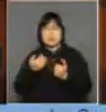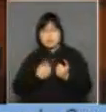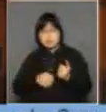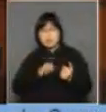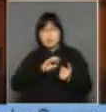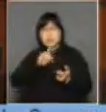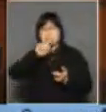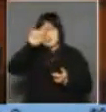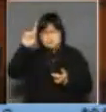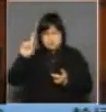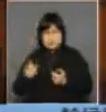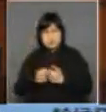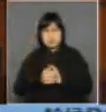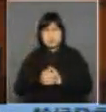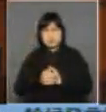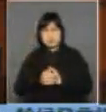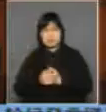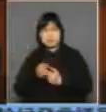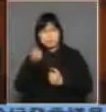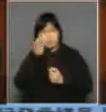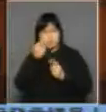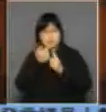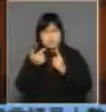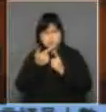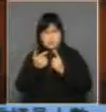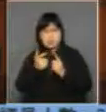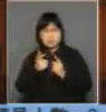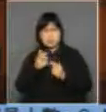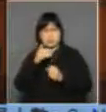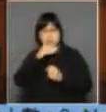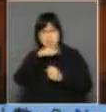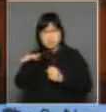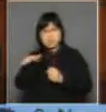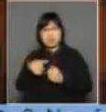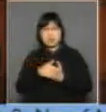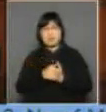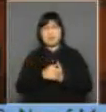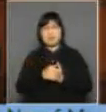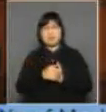好，十八岁的年龄分界又好。